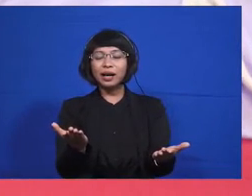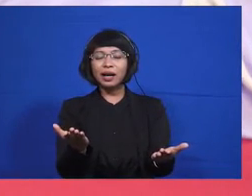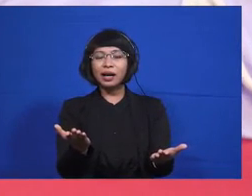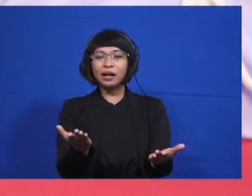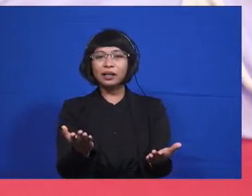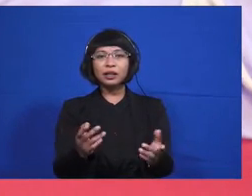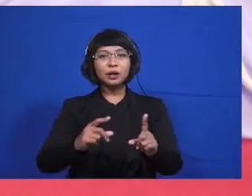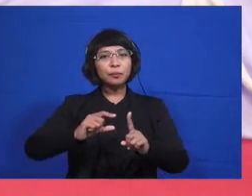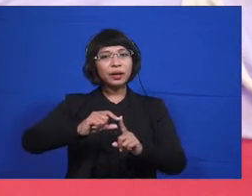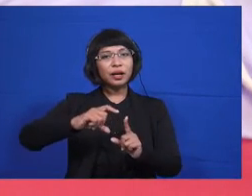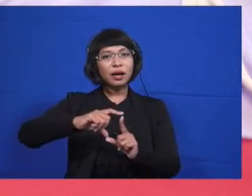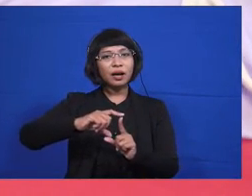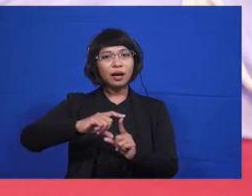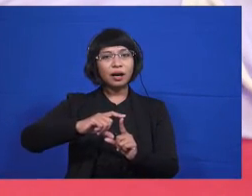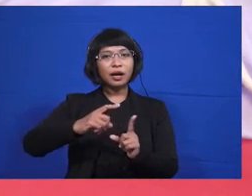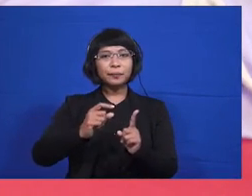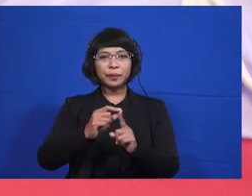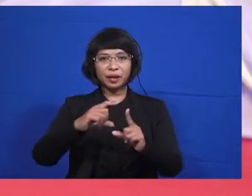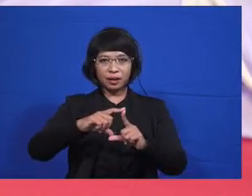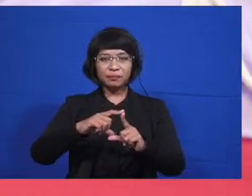papa.